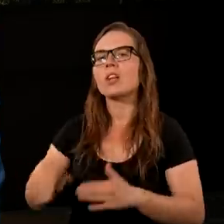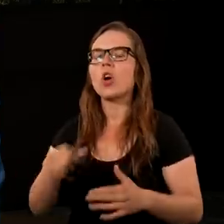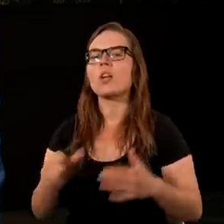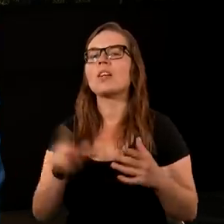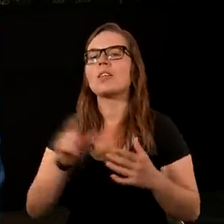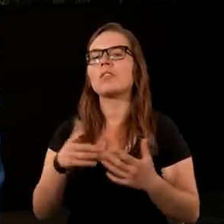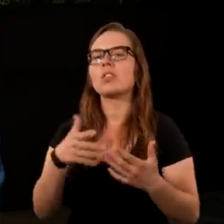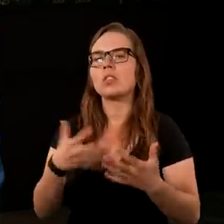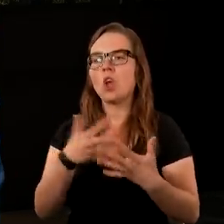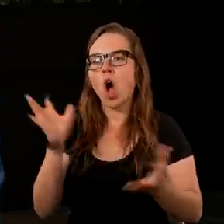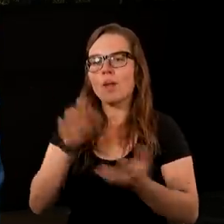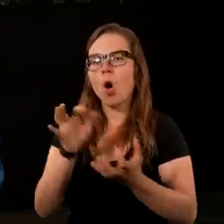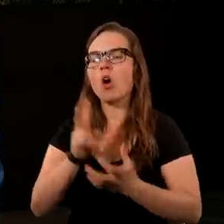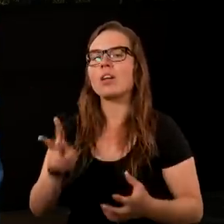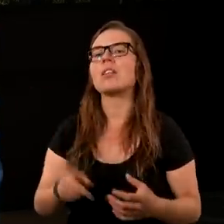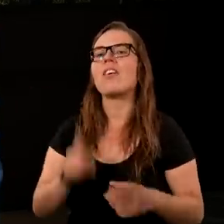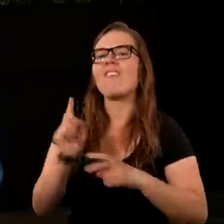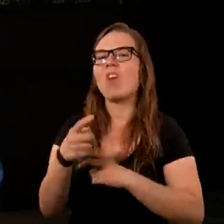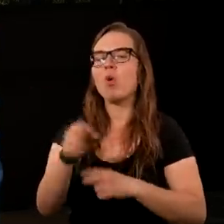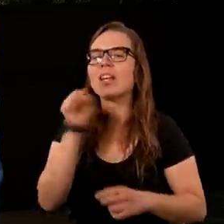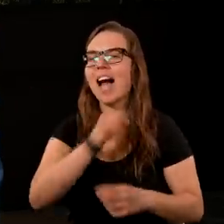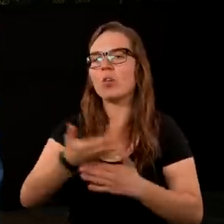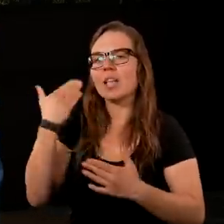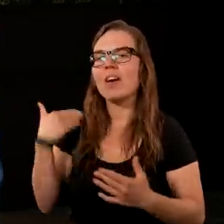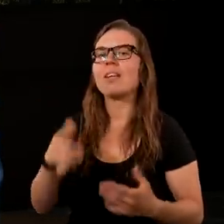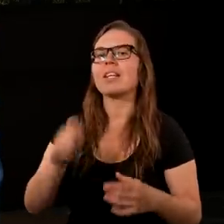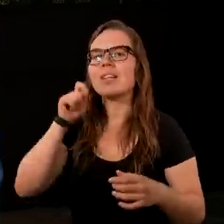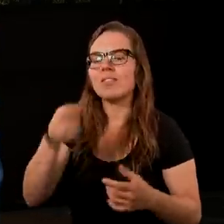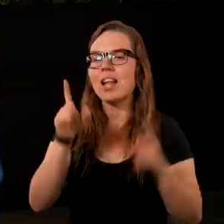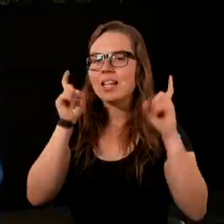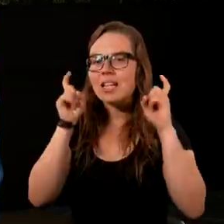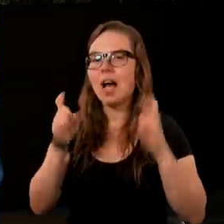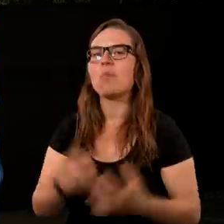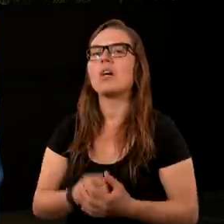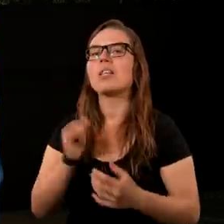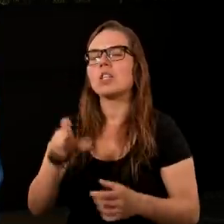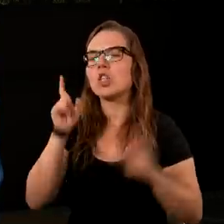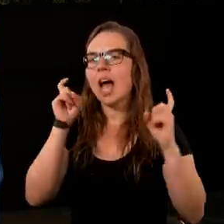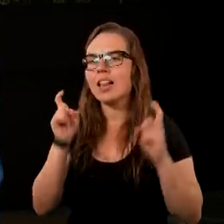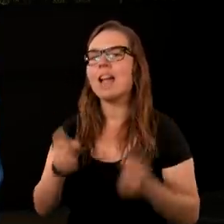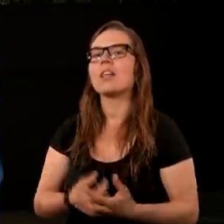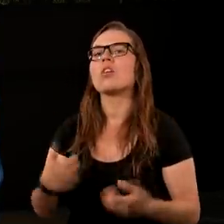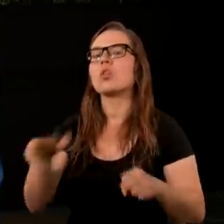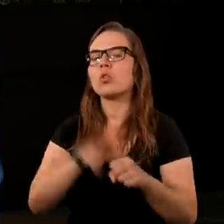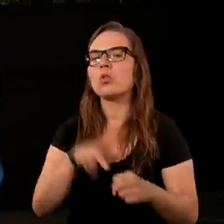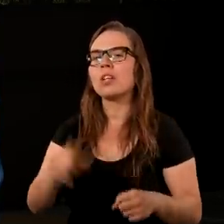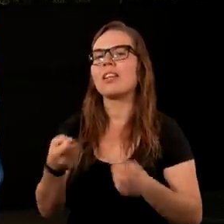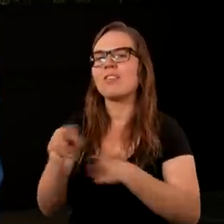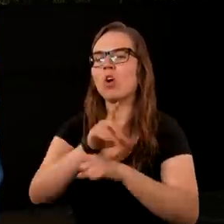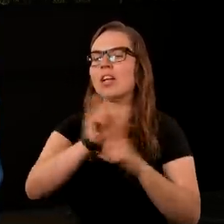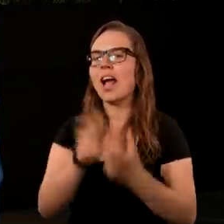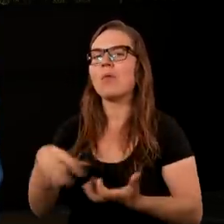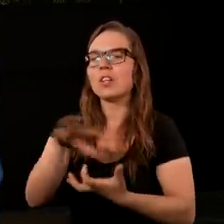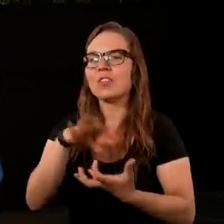ogromny smok, wąż starodawny, zwany diabłem i szatanem, który zwodzi